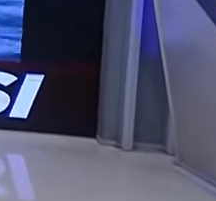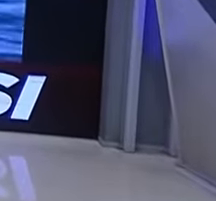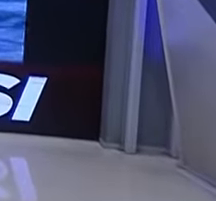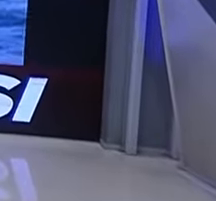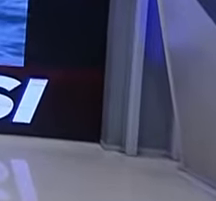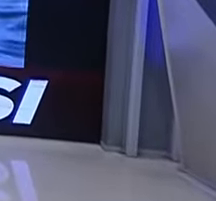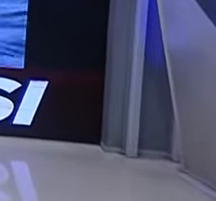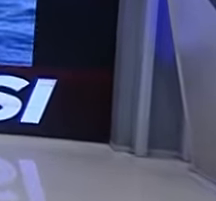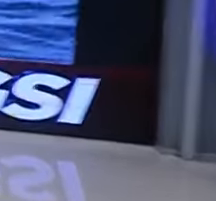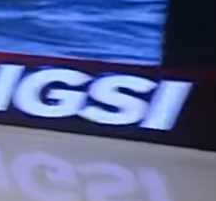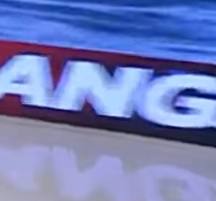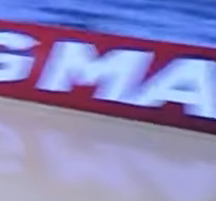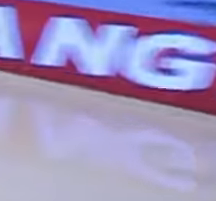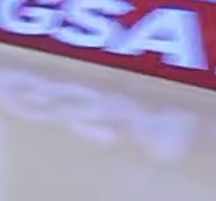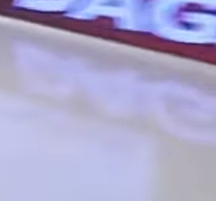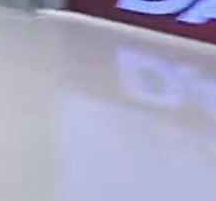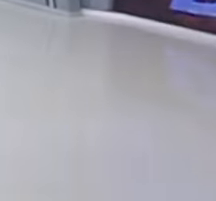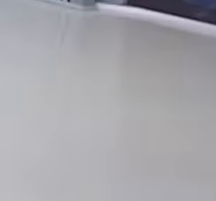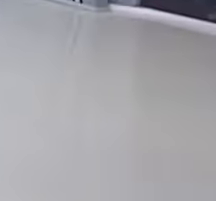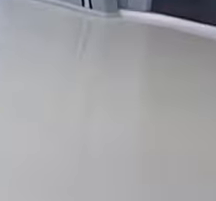City.